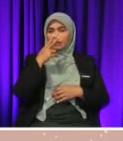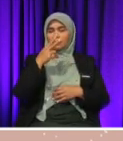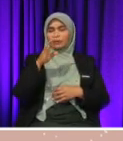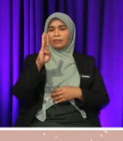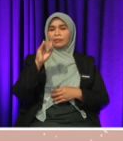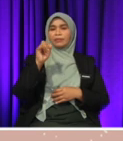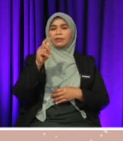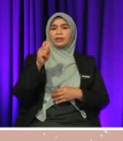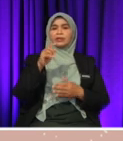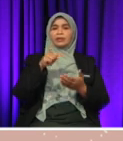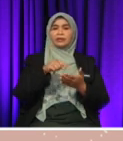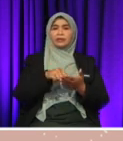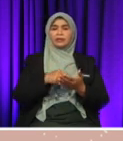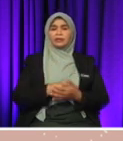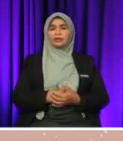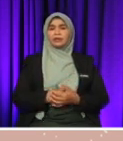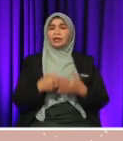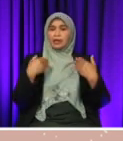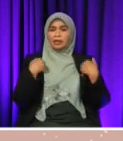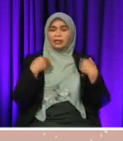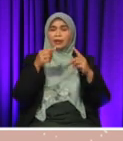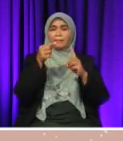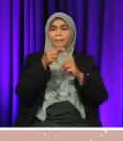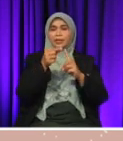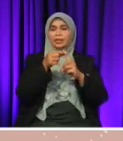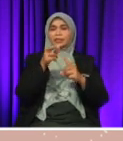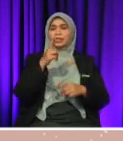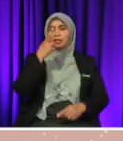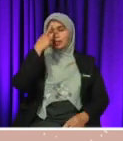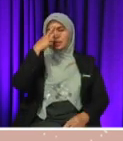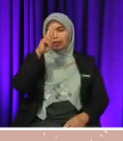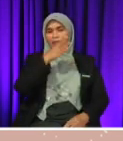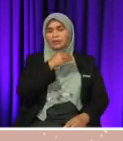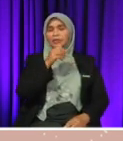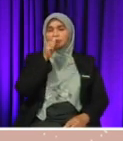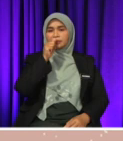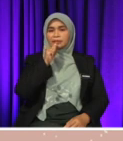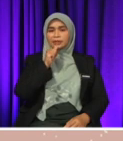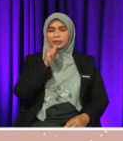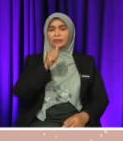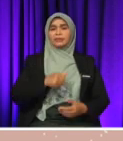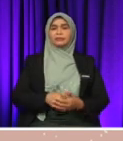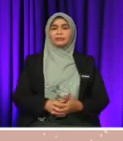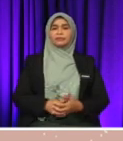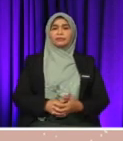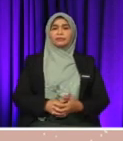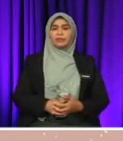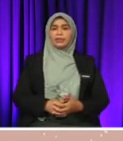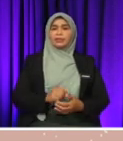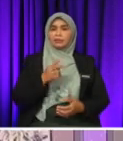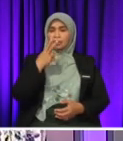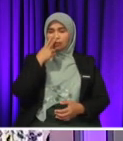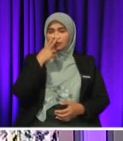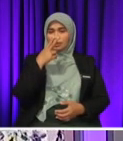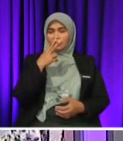glaukoma ke Ahmad itu sabar ada perkataan Rida dan sabar dan tak tertanam olehku kita lihat